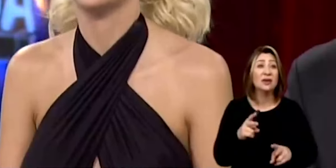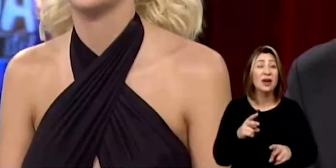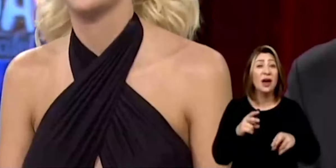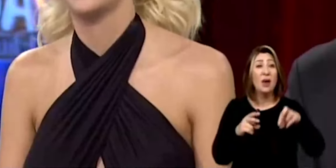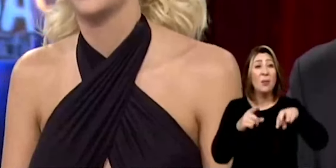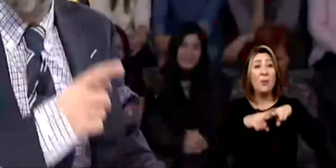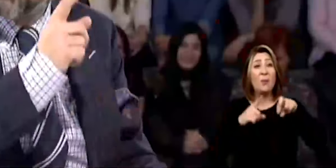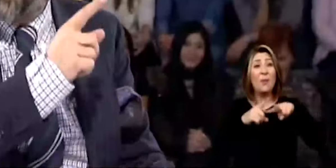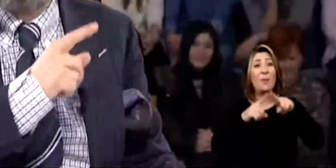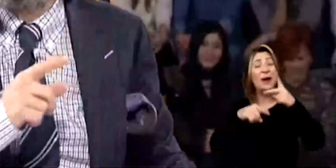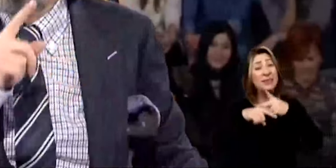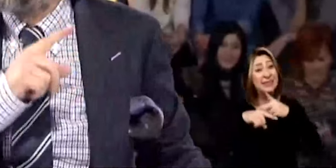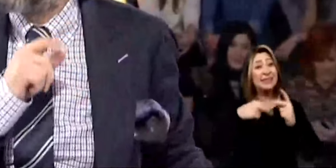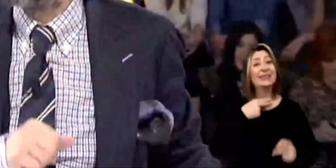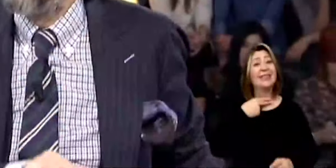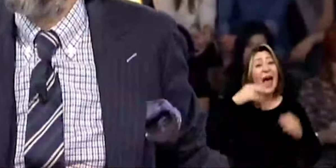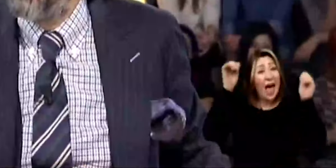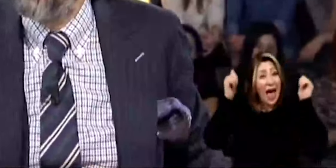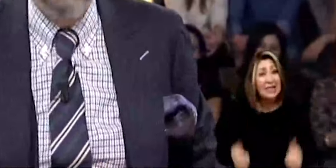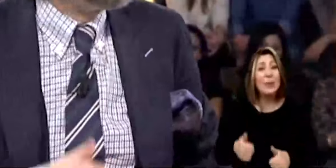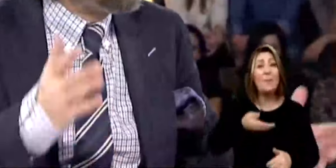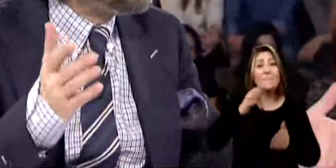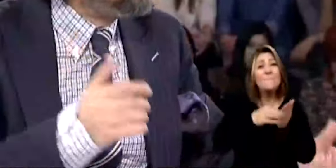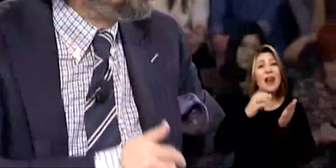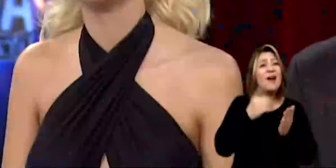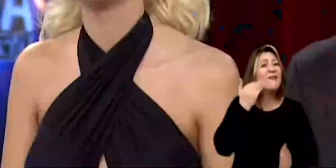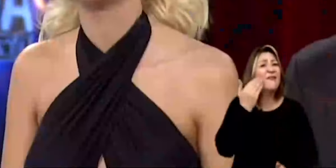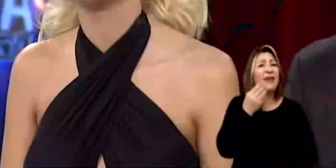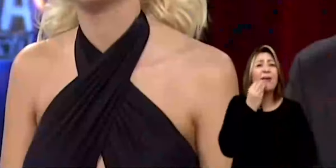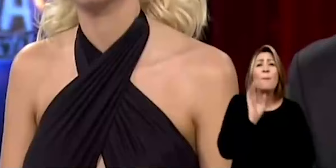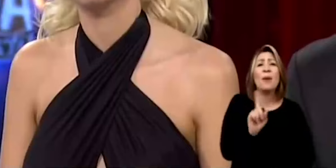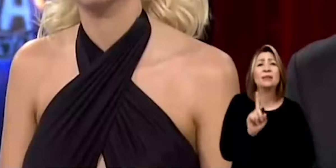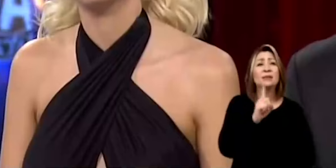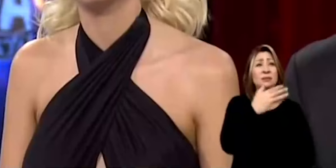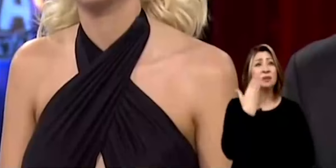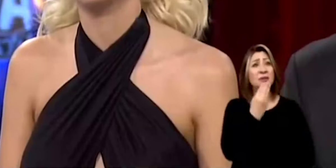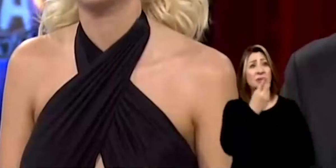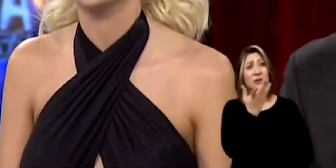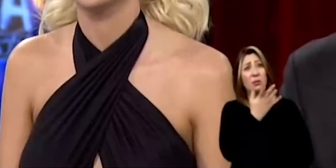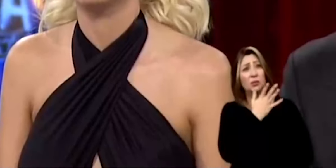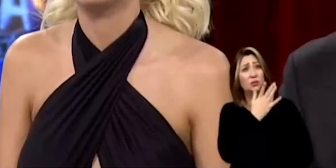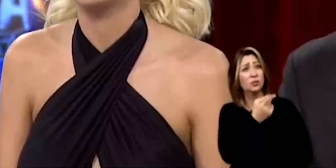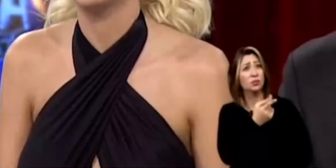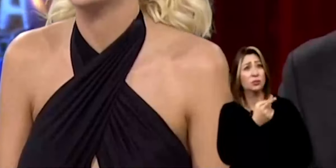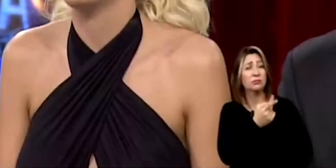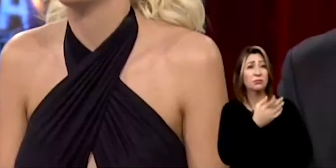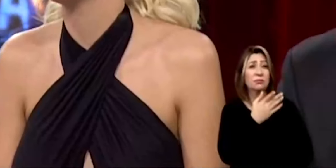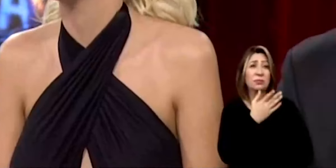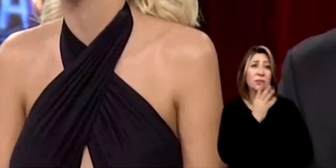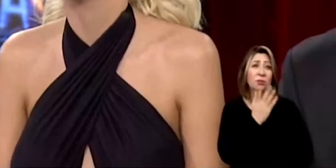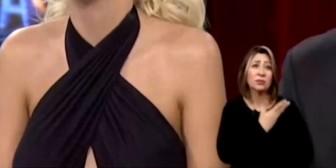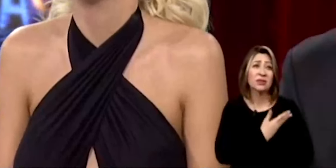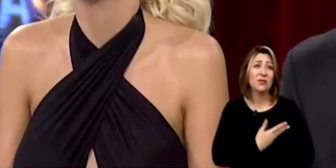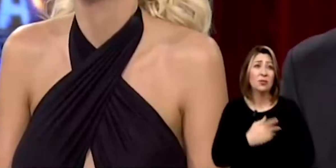yemez. Güzel bir şey. Papaz her zaman pilav yemez. Bu çok eski bir deyimdir. Siz gençsiniz. Nereden biliyorsunuz bu deyimi? Bilmiyorum.